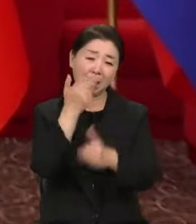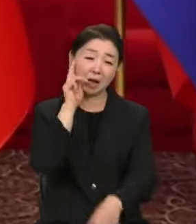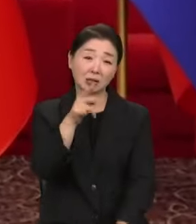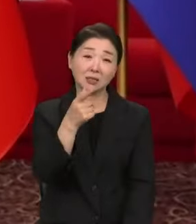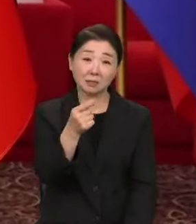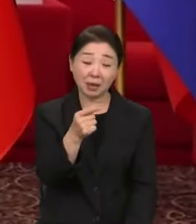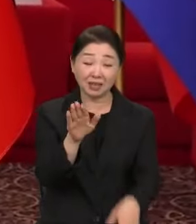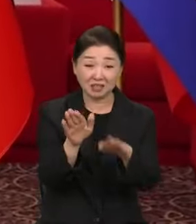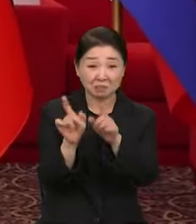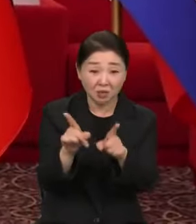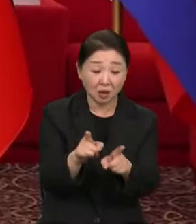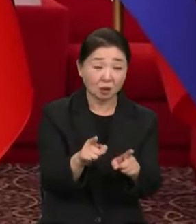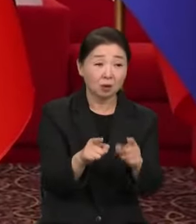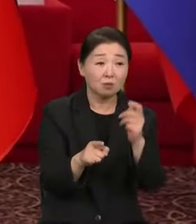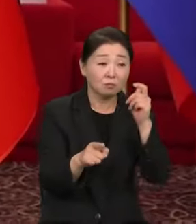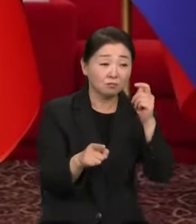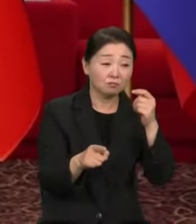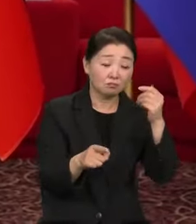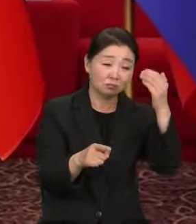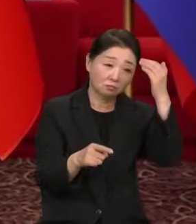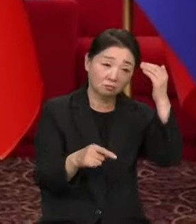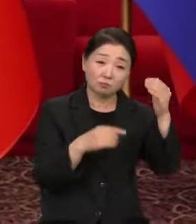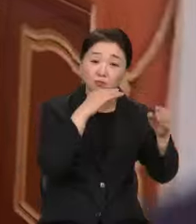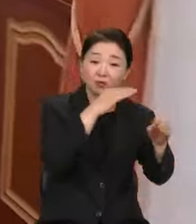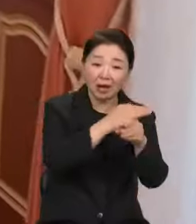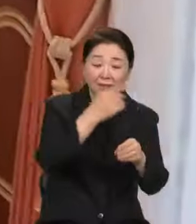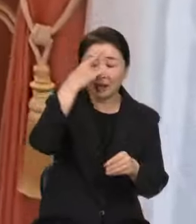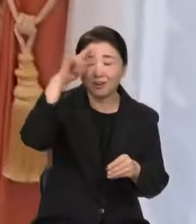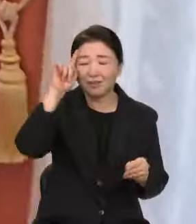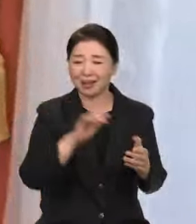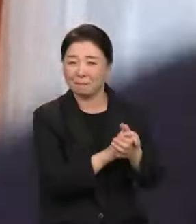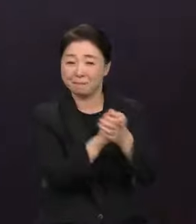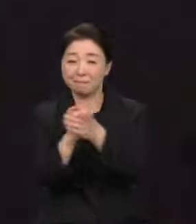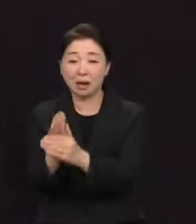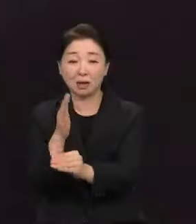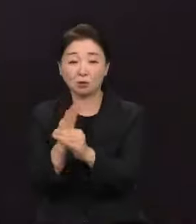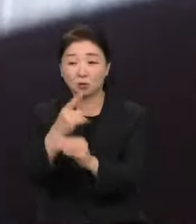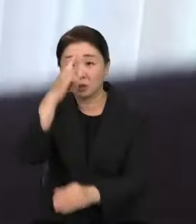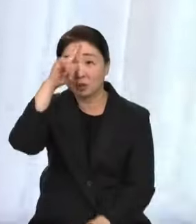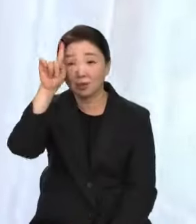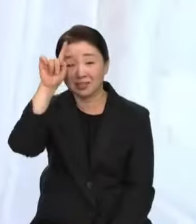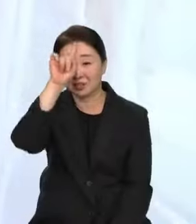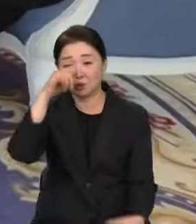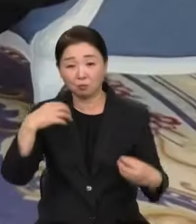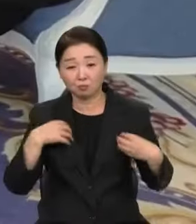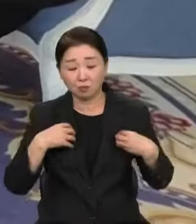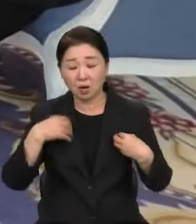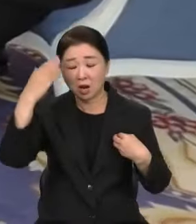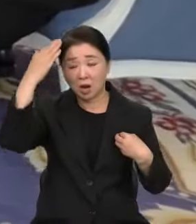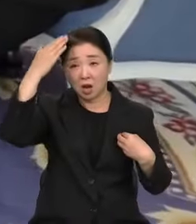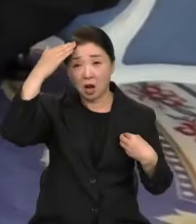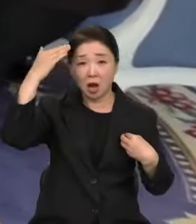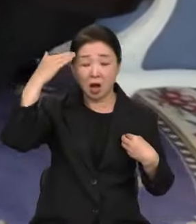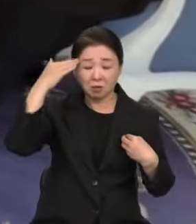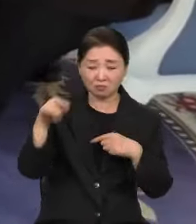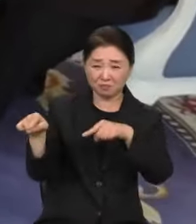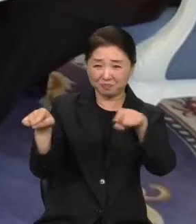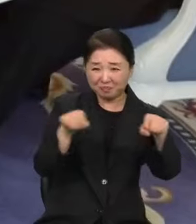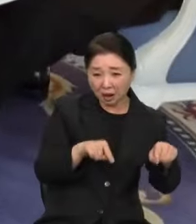삼아 북한과 러시아는 더 밀착하고 있습니다. 러시아 정부는 최근 한반도 긴장이 한국